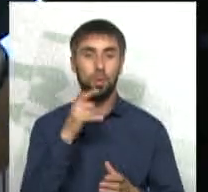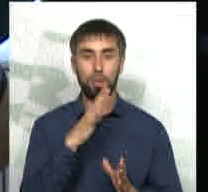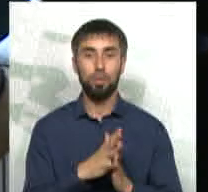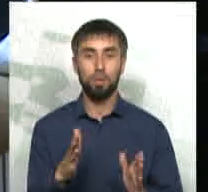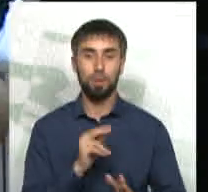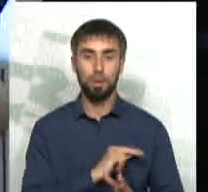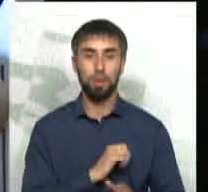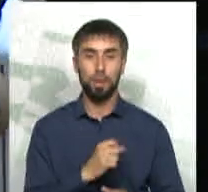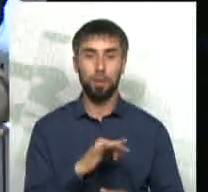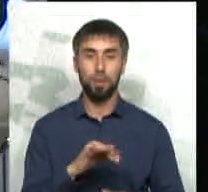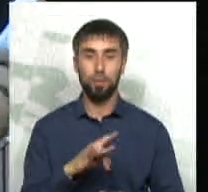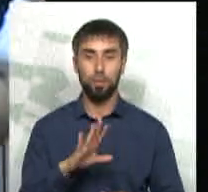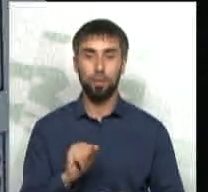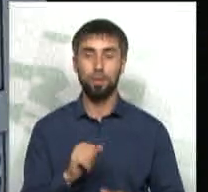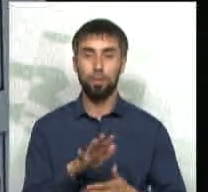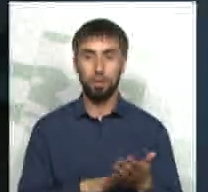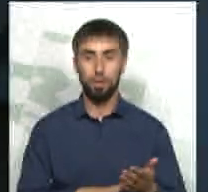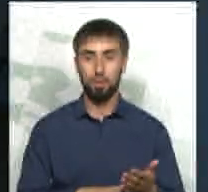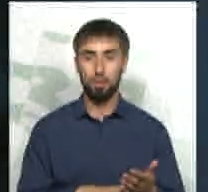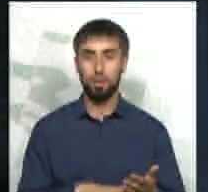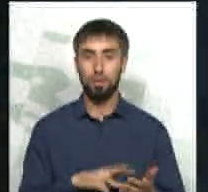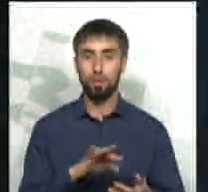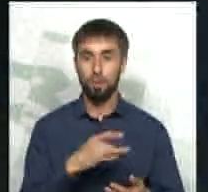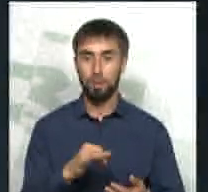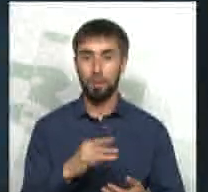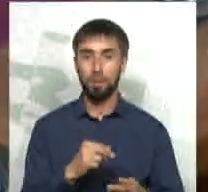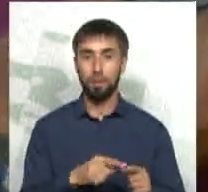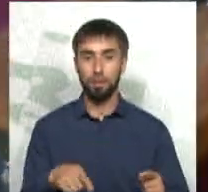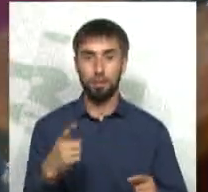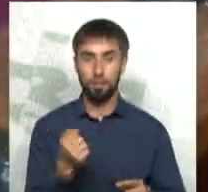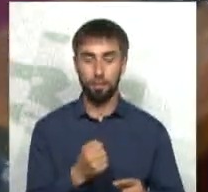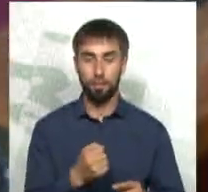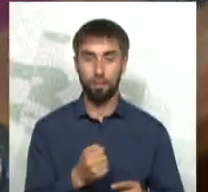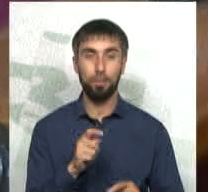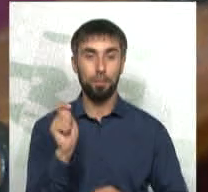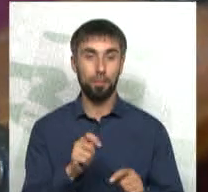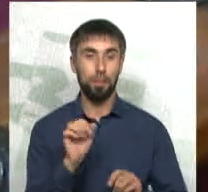большинство работ Ахмеда Имагожева, продлится в Краеведческом музее на протяжении этой недели.